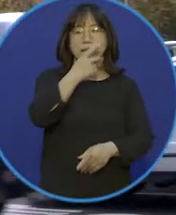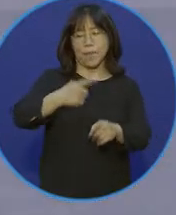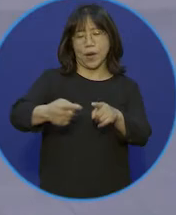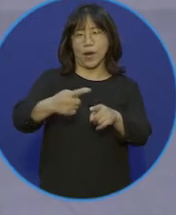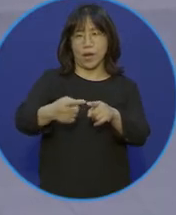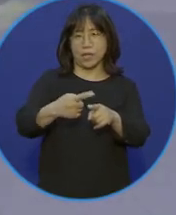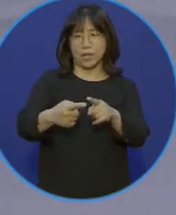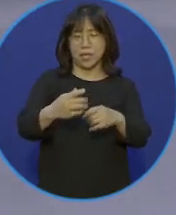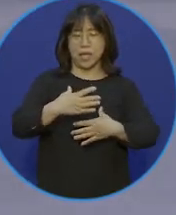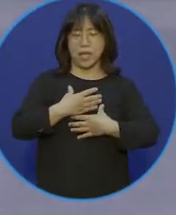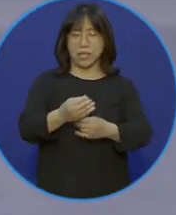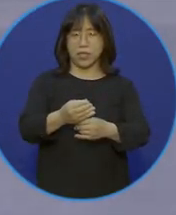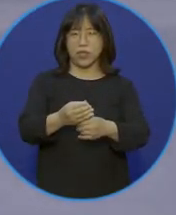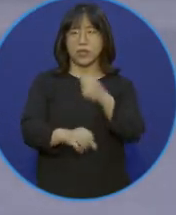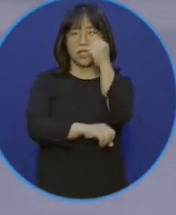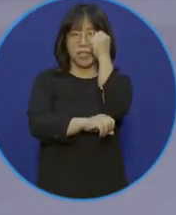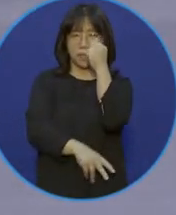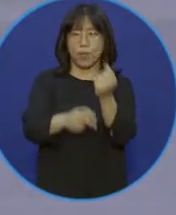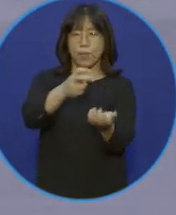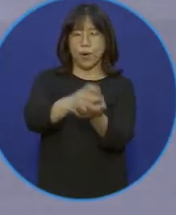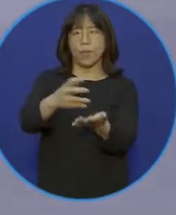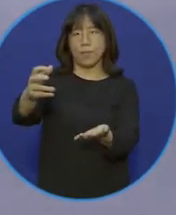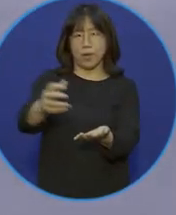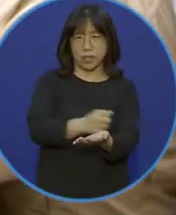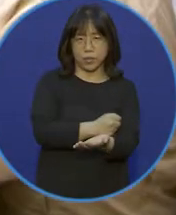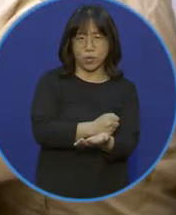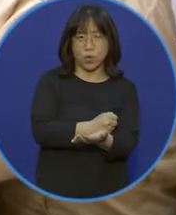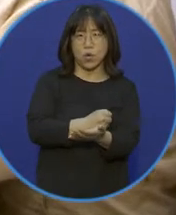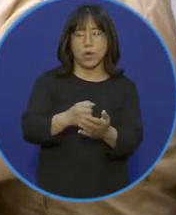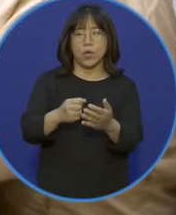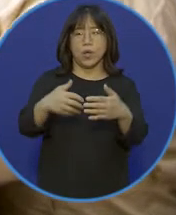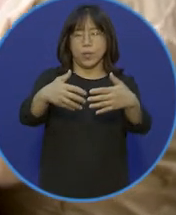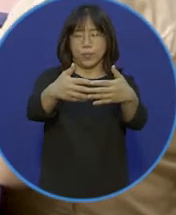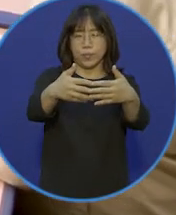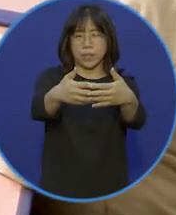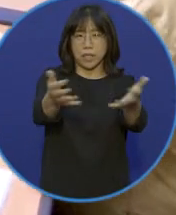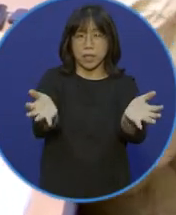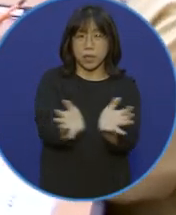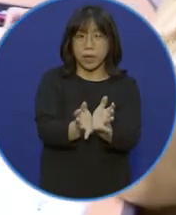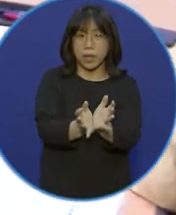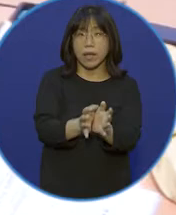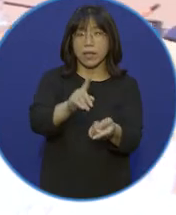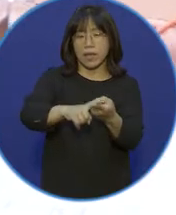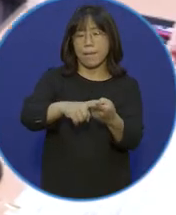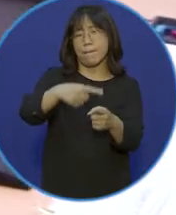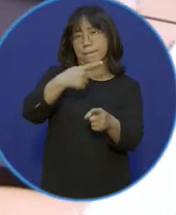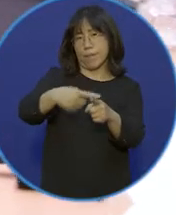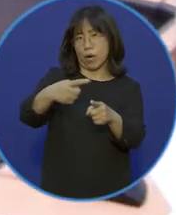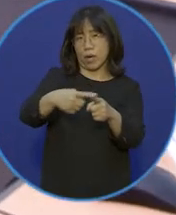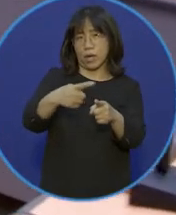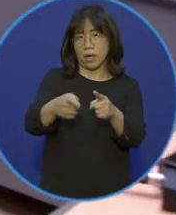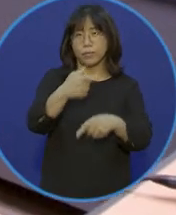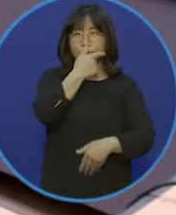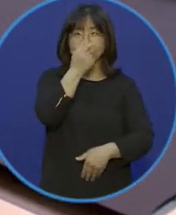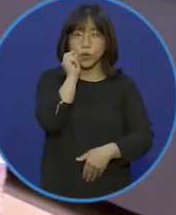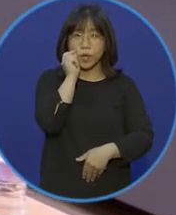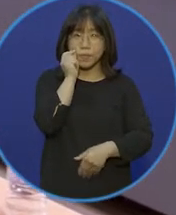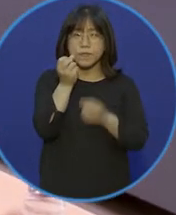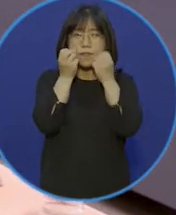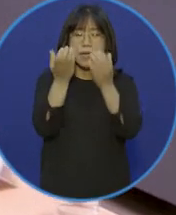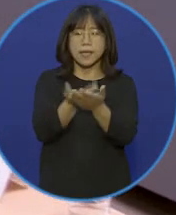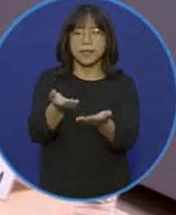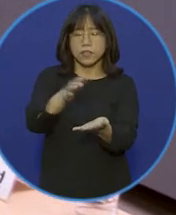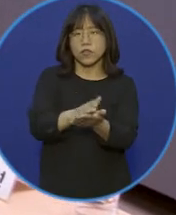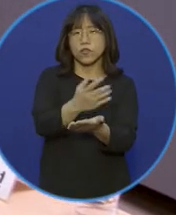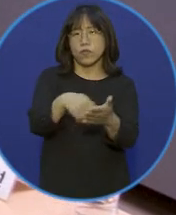재난관리평가는 재난 및 안전관리 기본법에 따라 책임기관의 재난 분야 전반에 대한 역량을 평가하고 미진한 부분을 개선하기